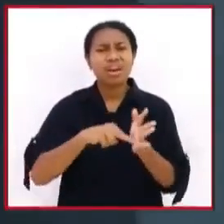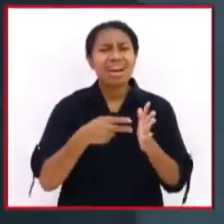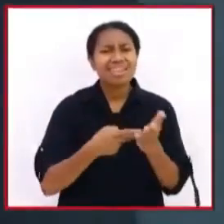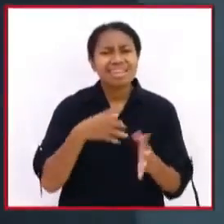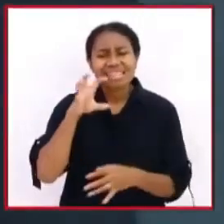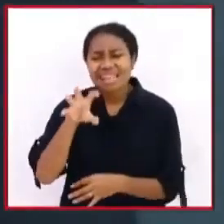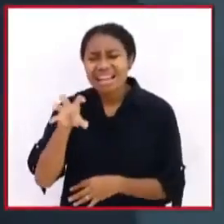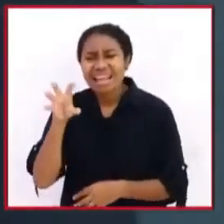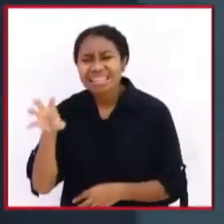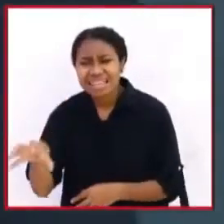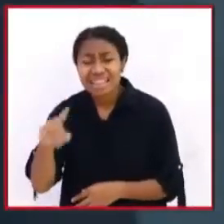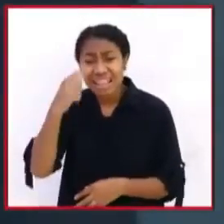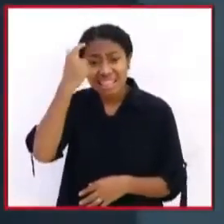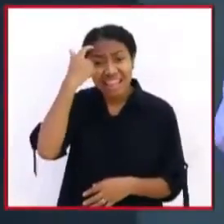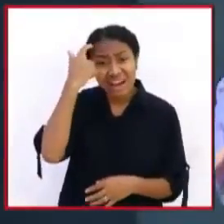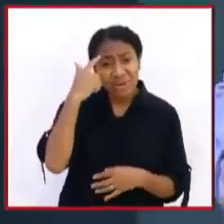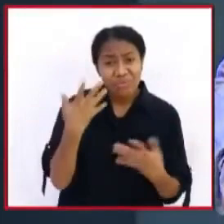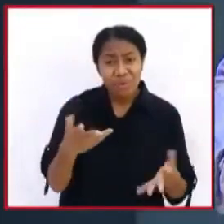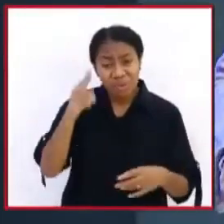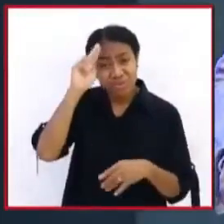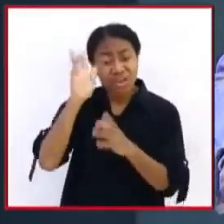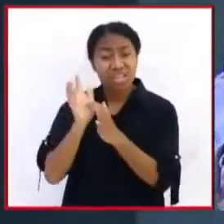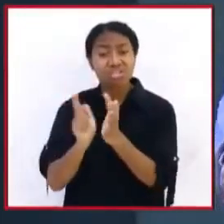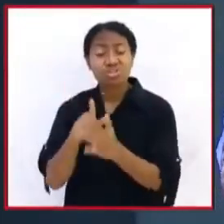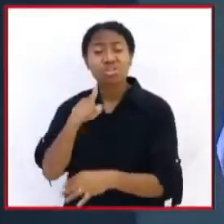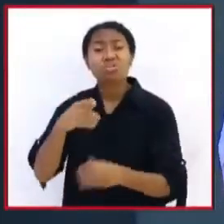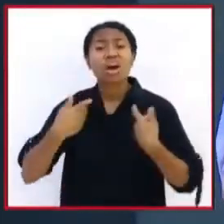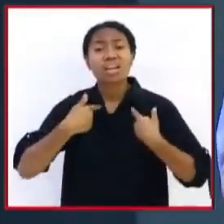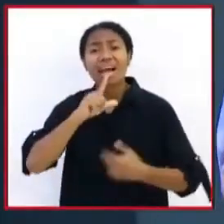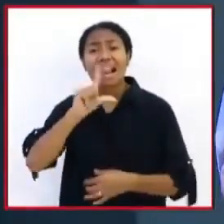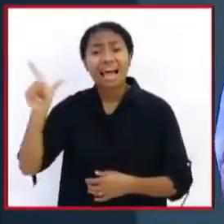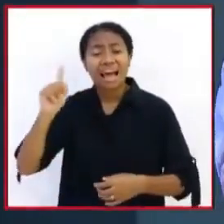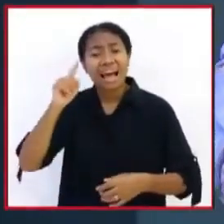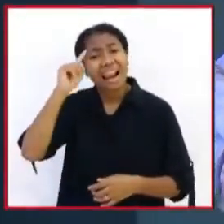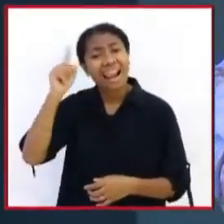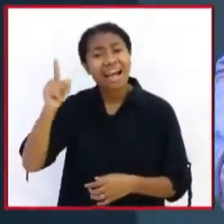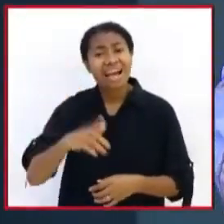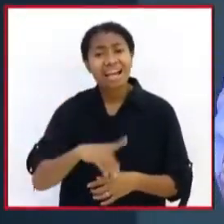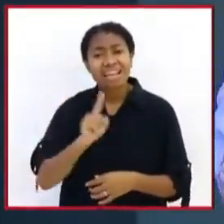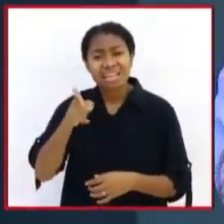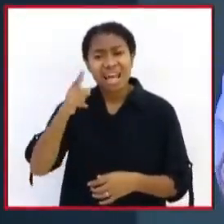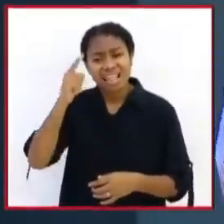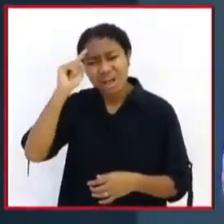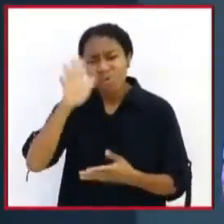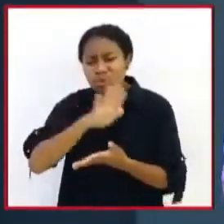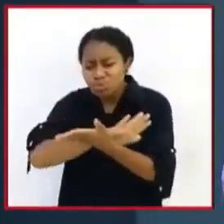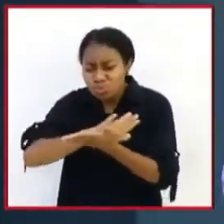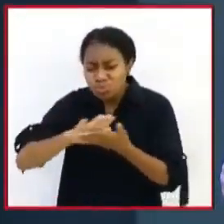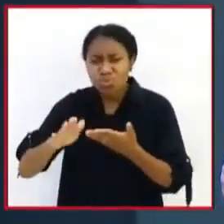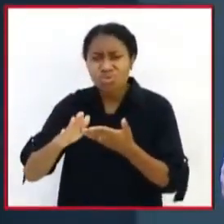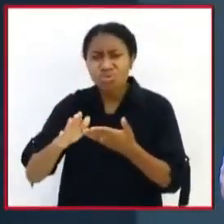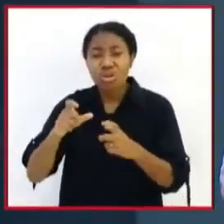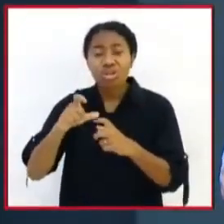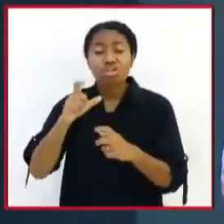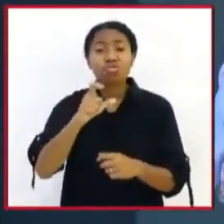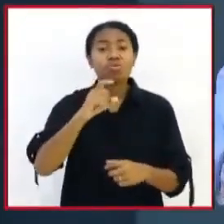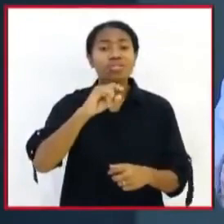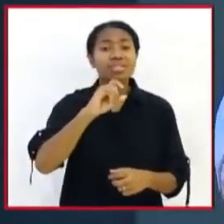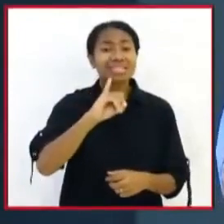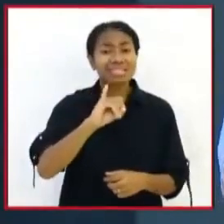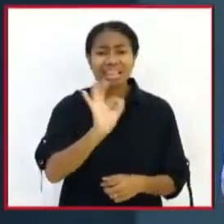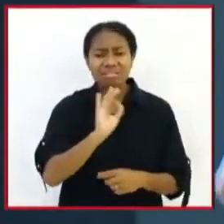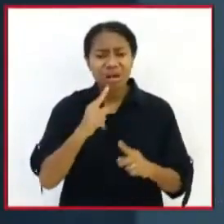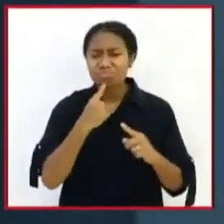setan-setan tahu Yesus itu anak Allah setan tahu Yesus dari Allah Suci tidak berdosa